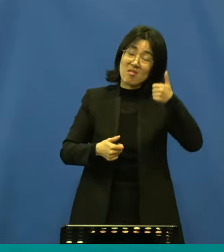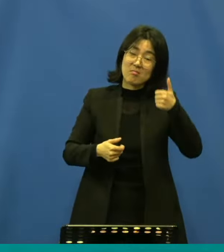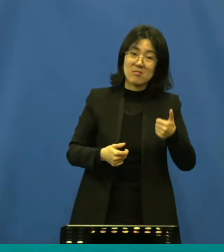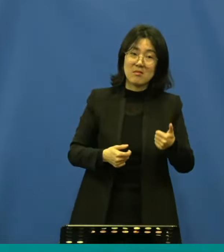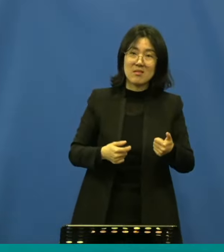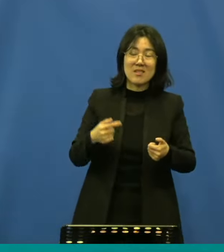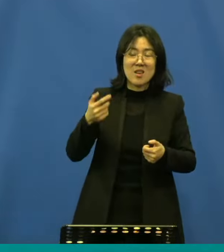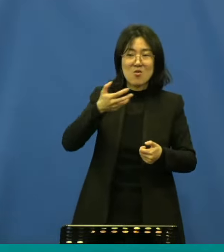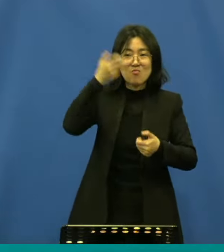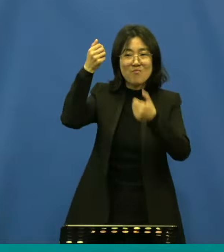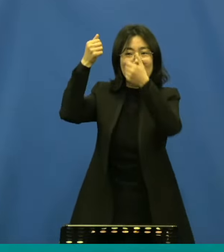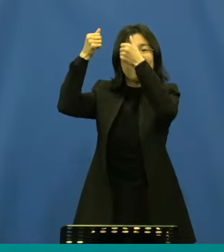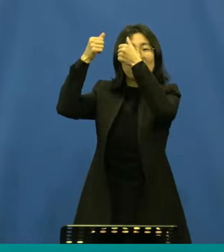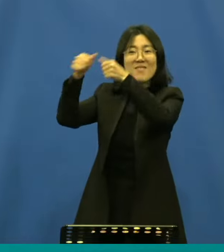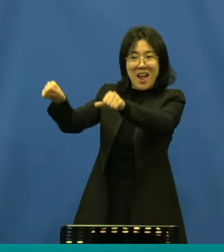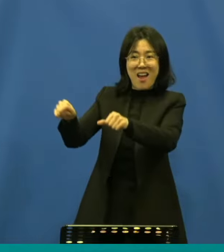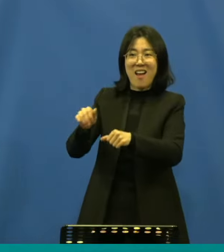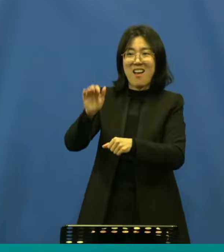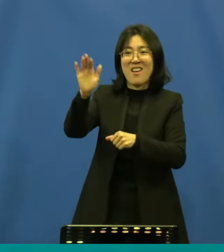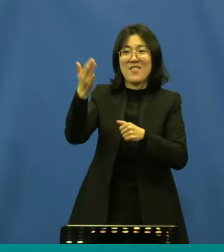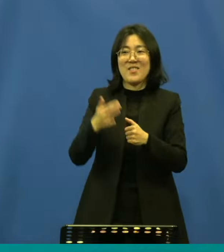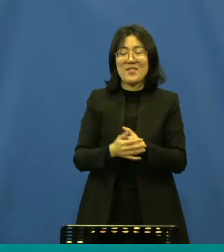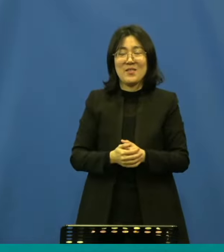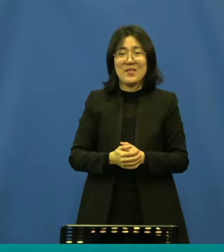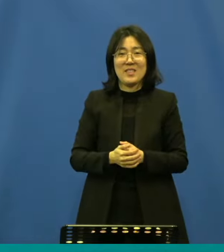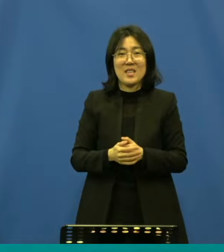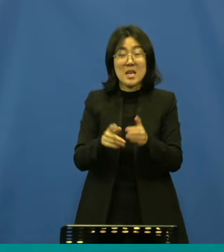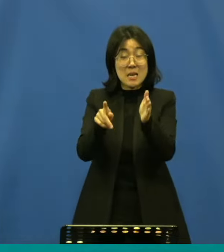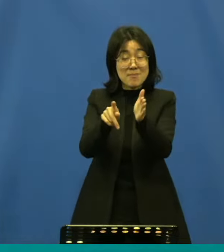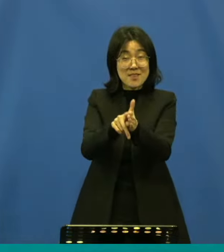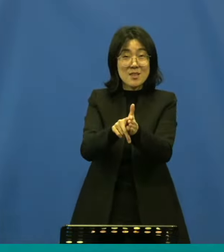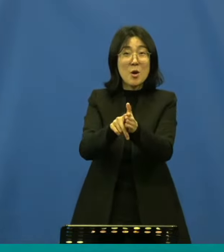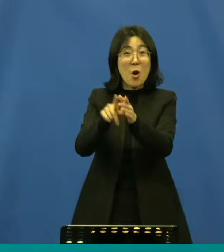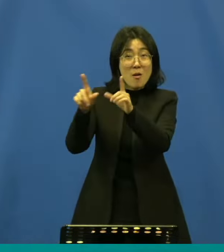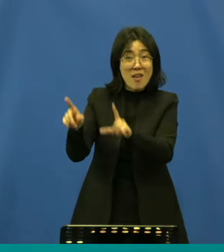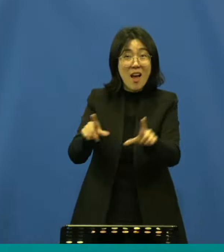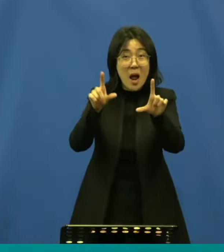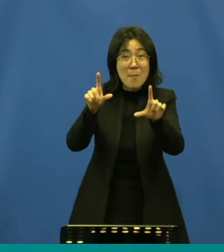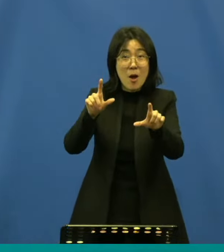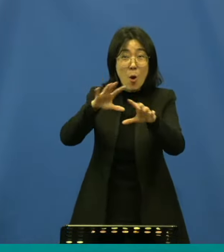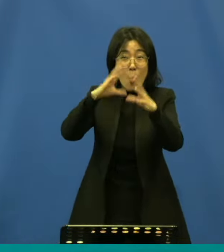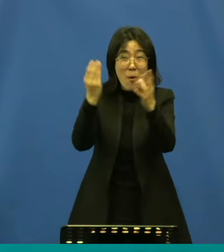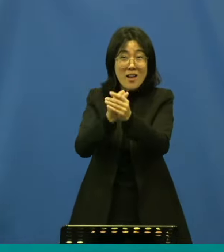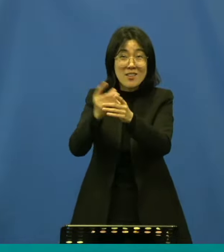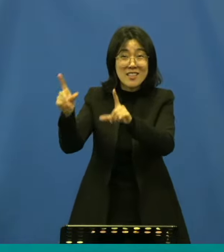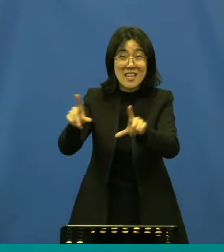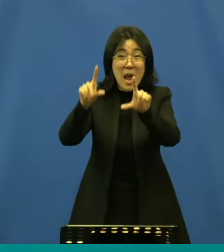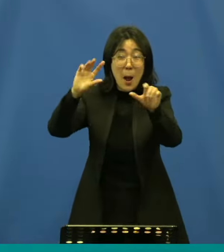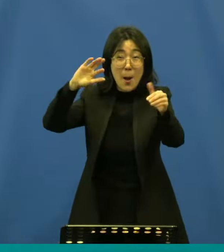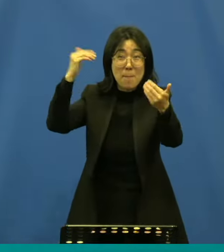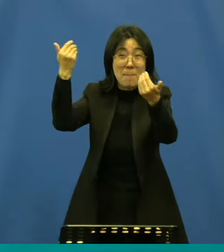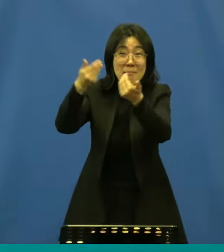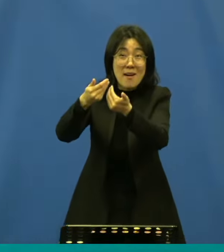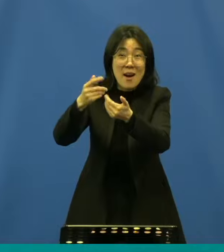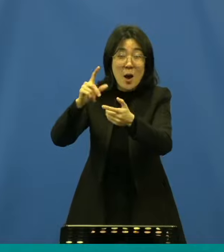환상이 깨지는 거예요. 믿음의 세계의 환상이 깨지는 거예요. 그 청년들 말로는 현타가 오는